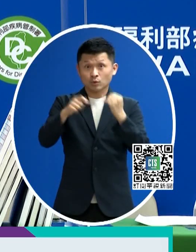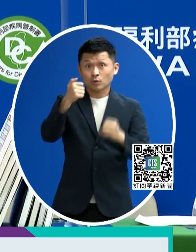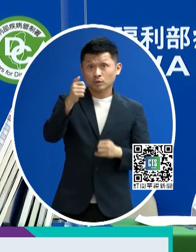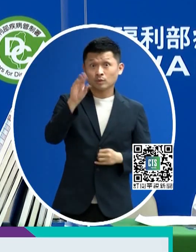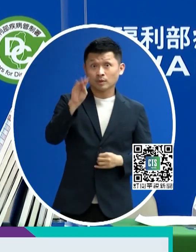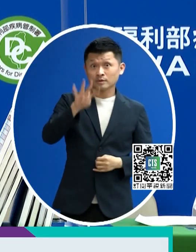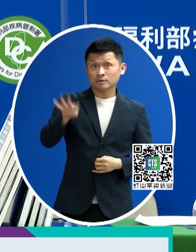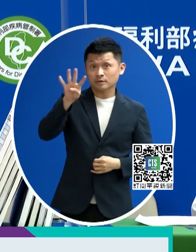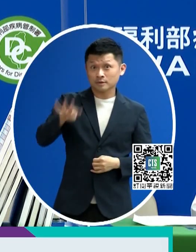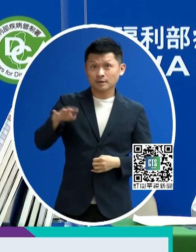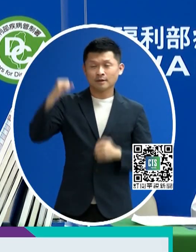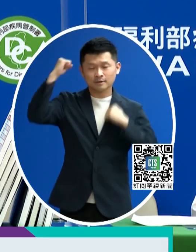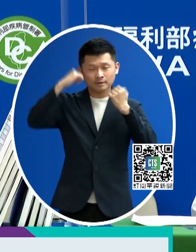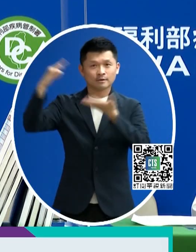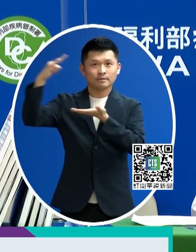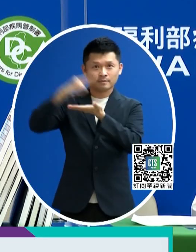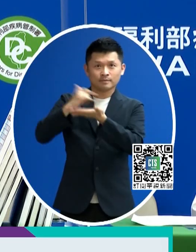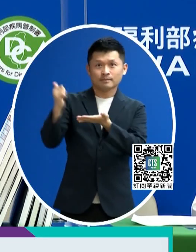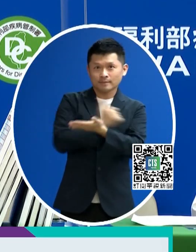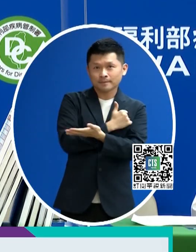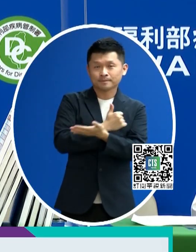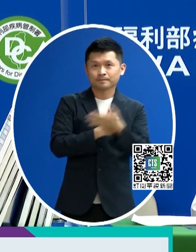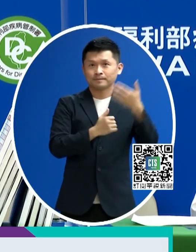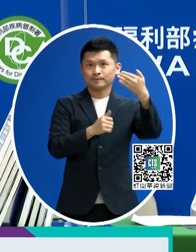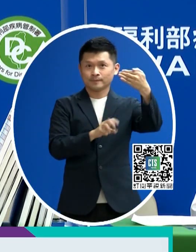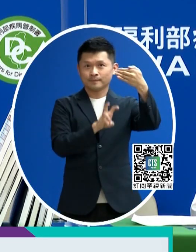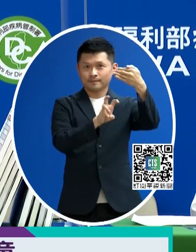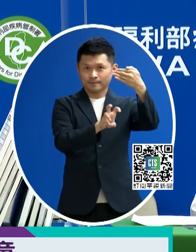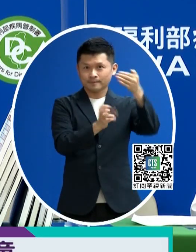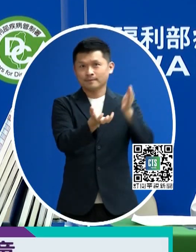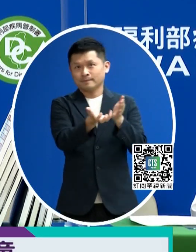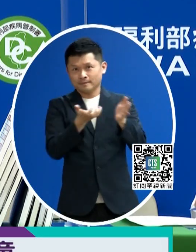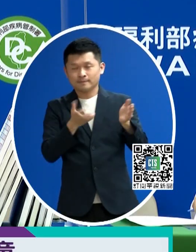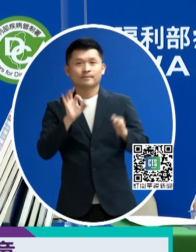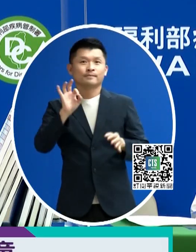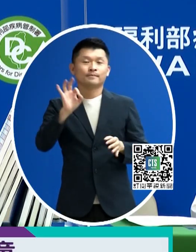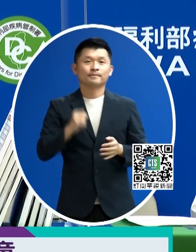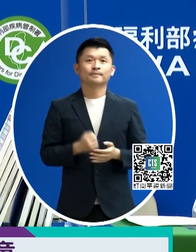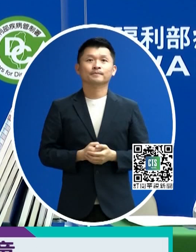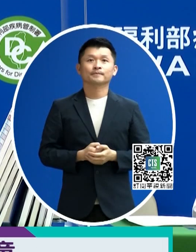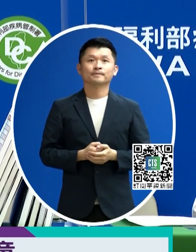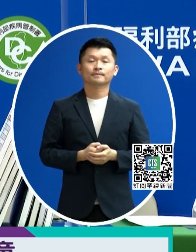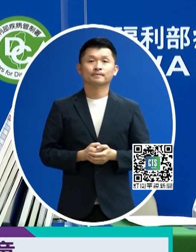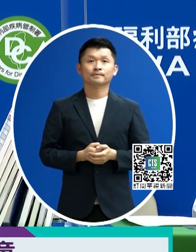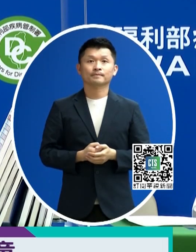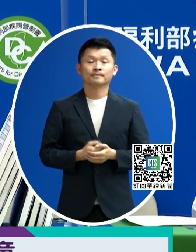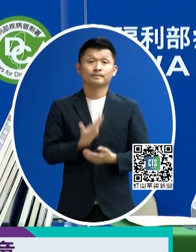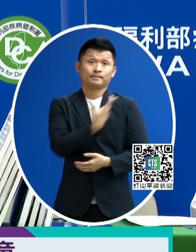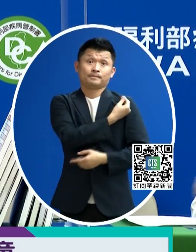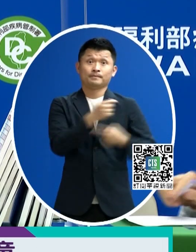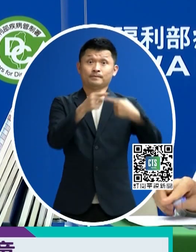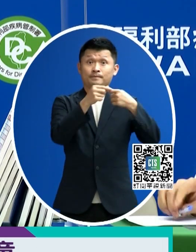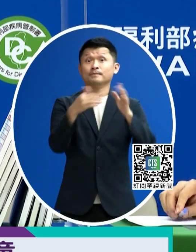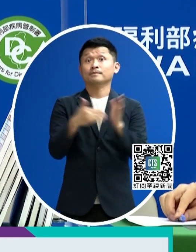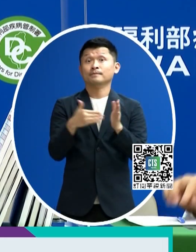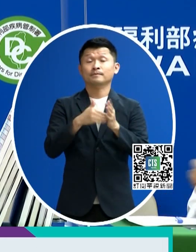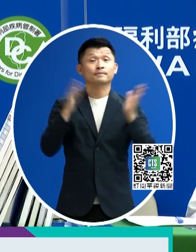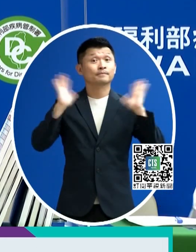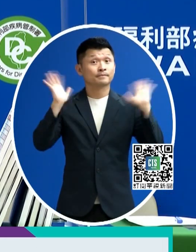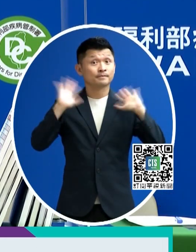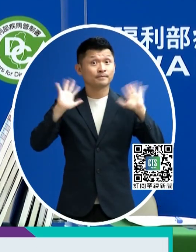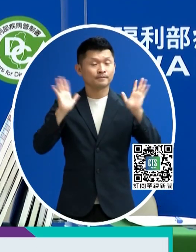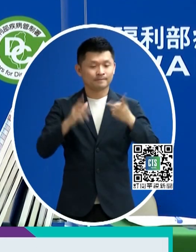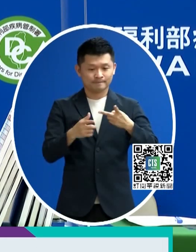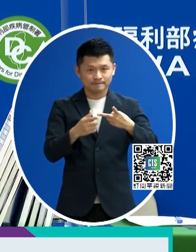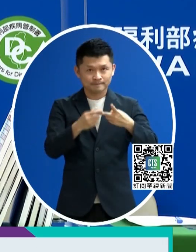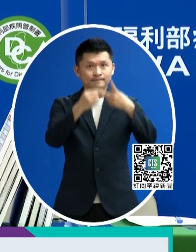抵台那这个效期是到9月底那我们会大概提供给这个已经打过第一剂的儿童会作